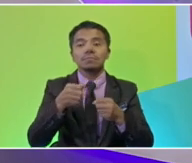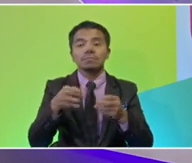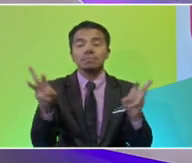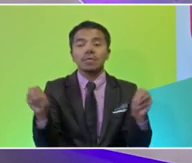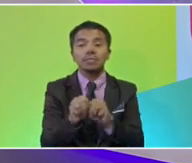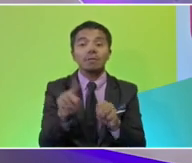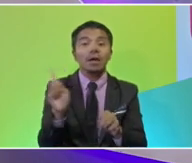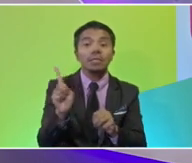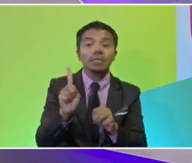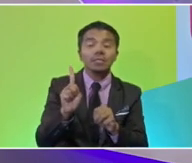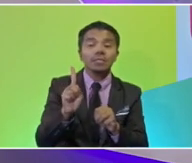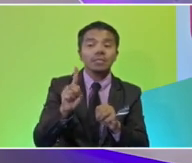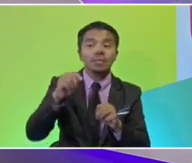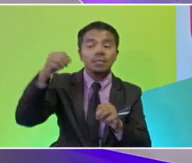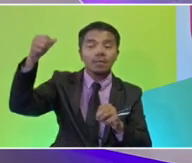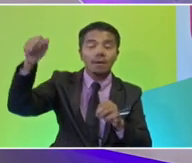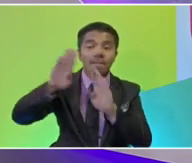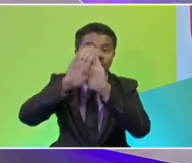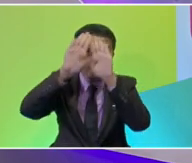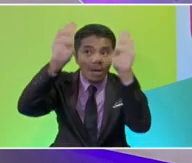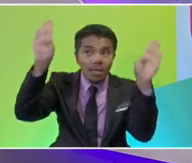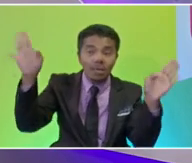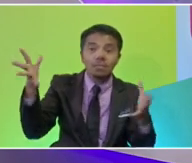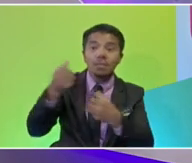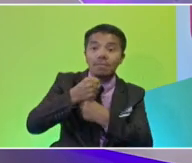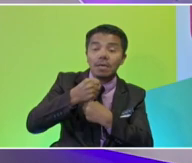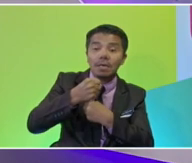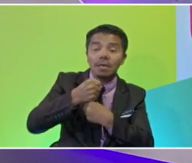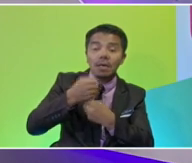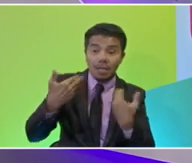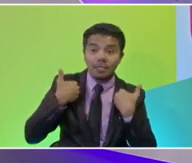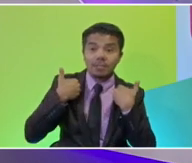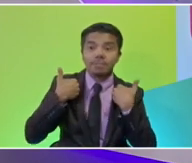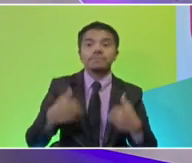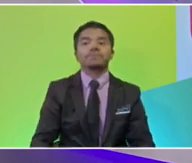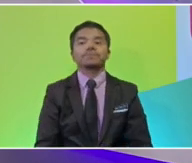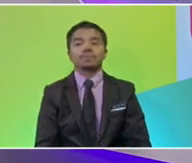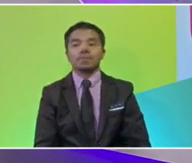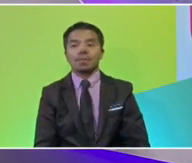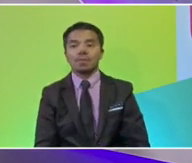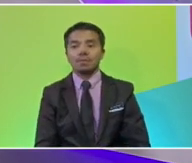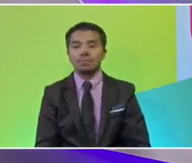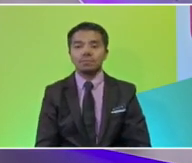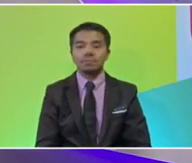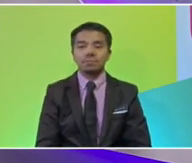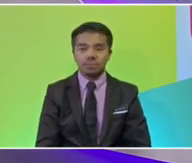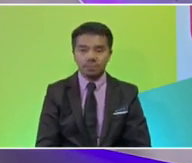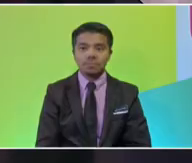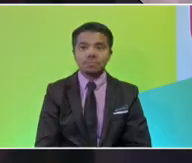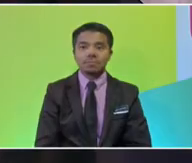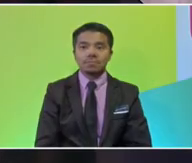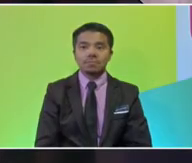apabila objek menghalang cahaya nah cahaya cahaya menghadap objek jadi baik-baik terbentuk